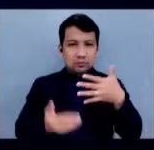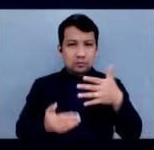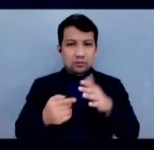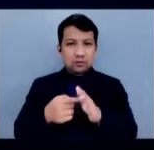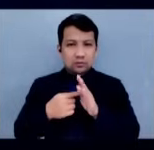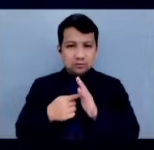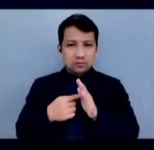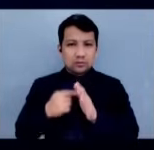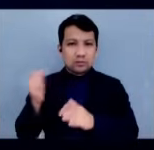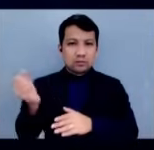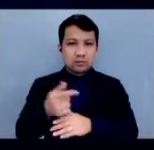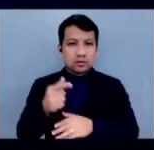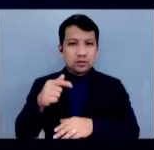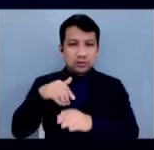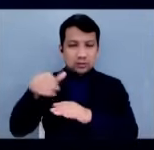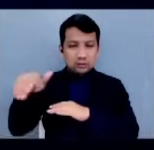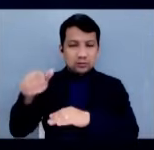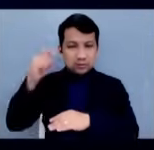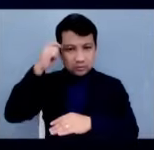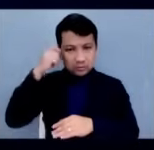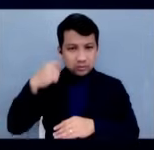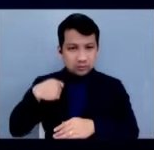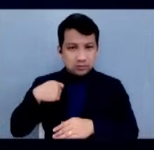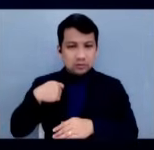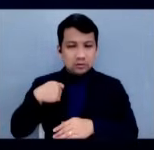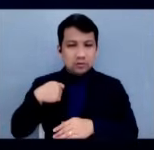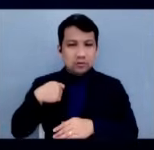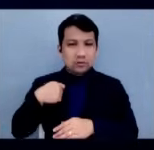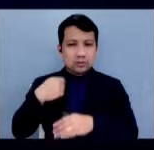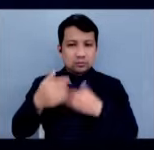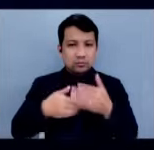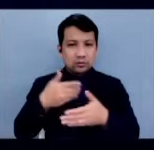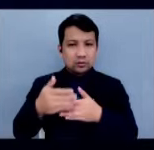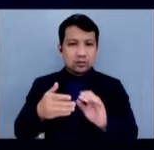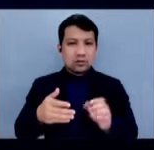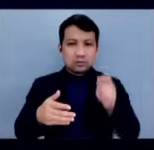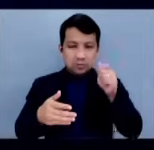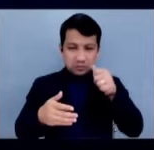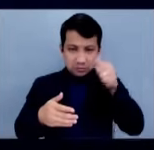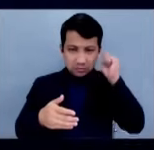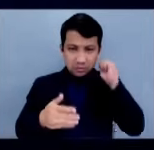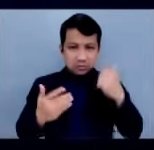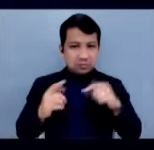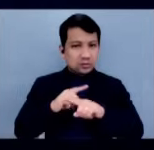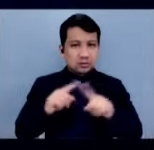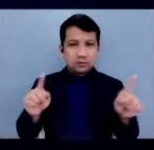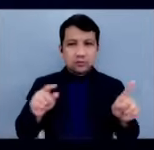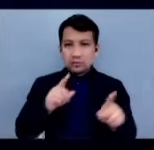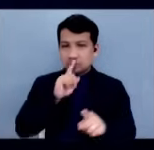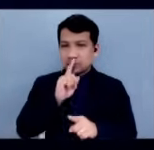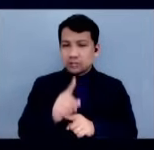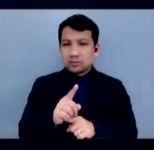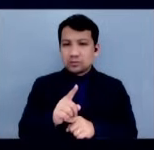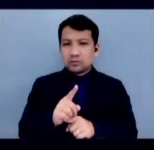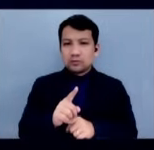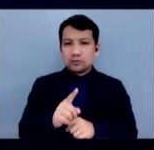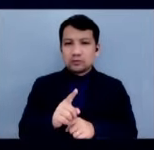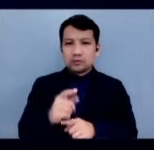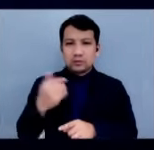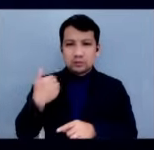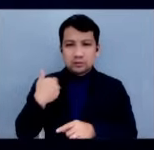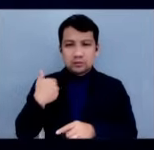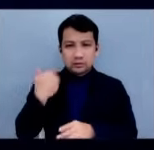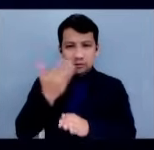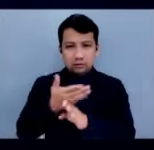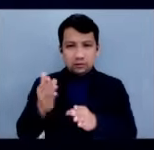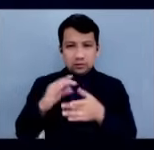otoridad sa Timor-Leste para sa extradition proceedings ni Teves. Kaya hindi raw totoo at irresponsable ang mga